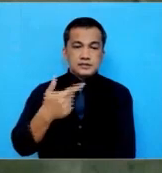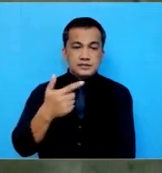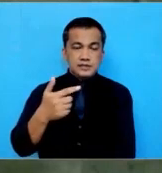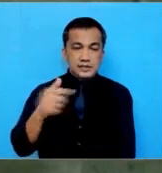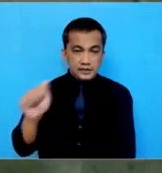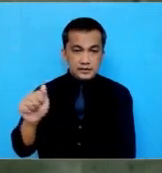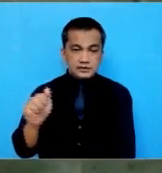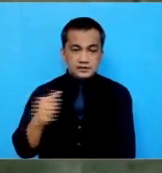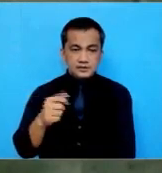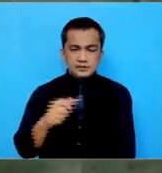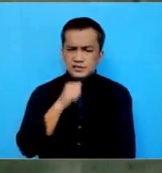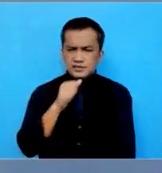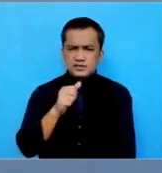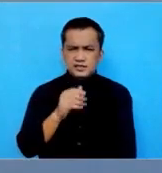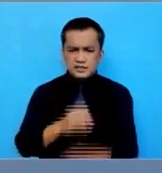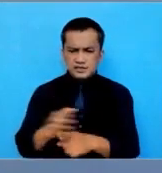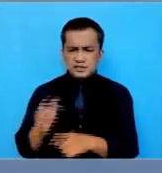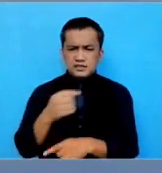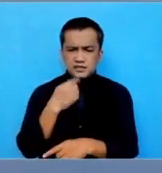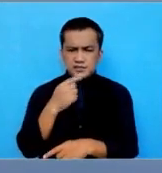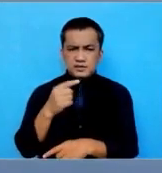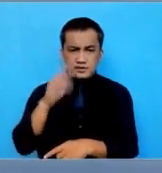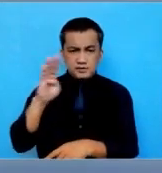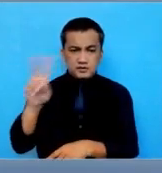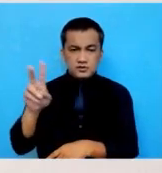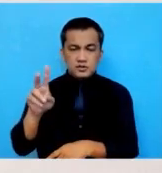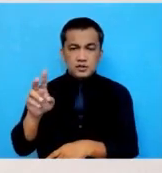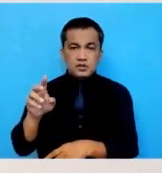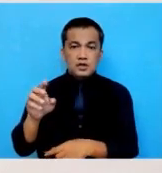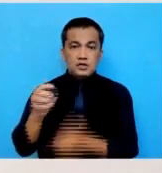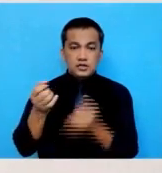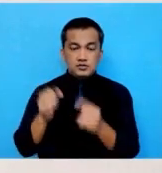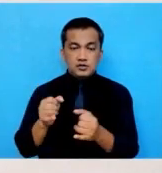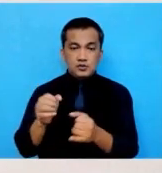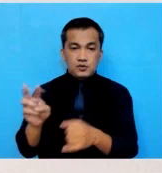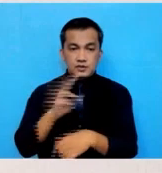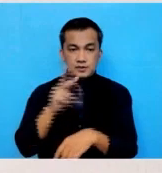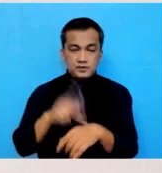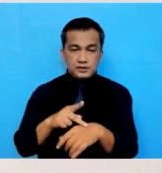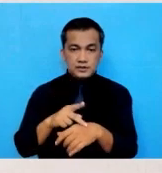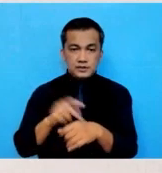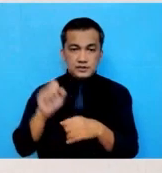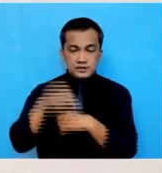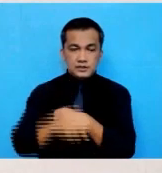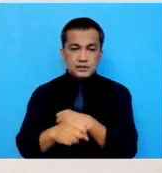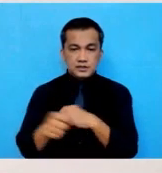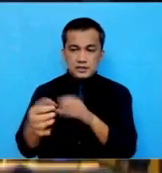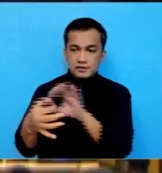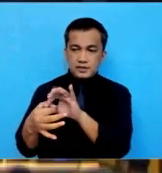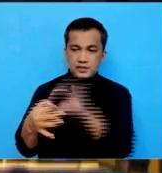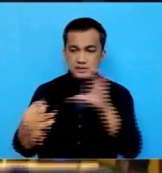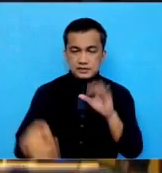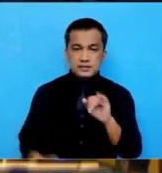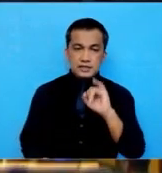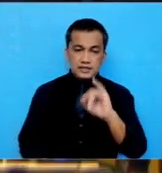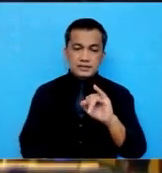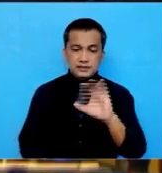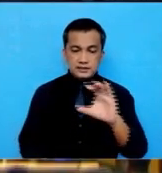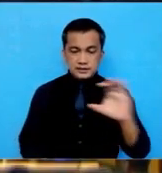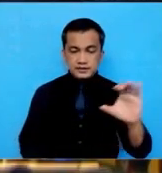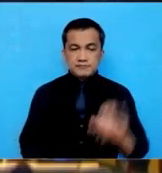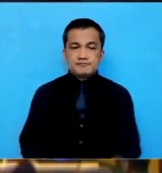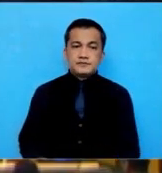direktang binanggit ni Pangulong Marcos ang issue sa West Philippine Sea at pagkalas natin sa International Criminal Court. Tingin ni